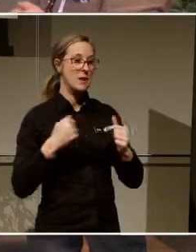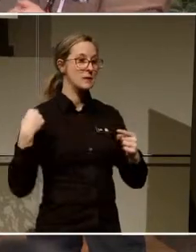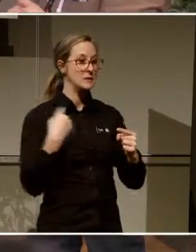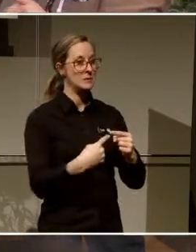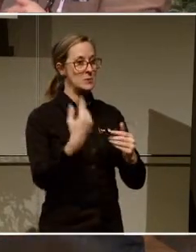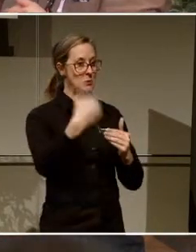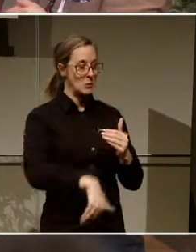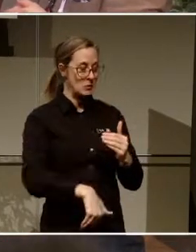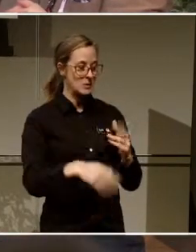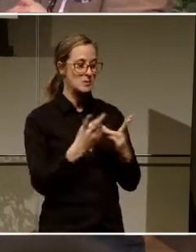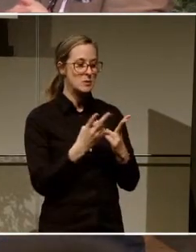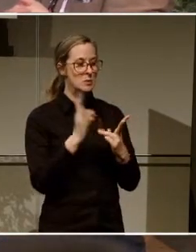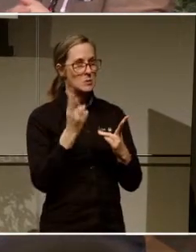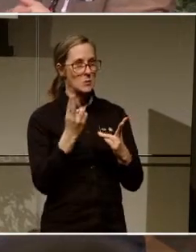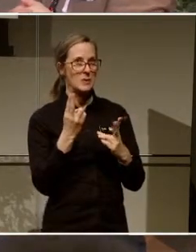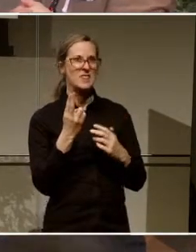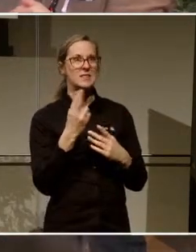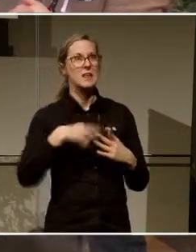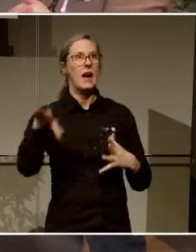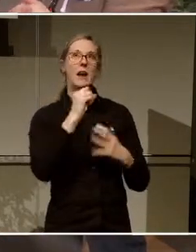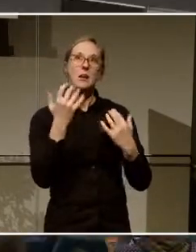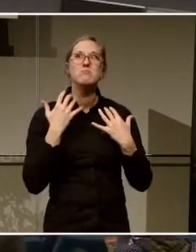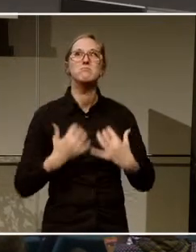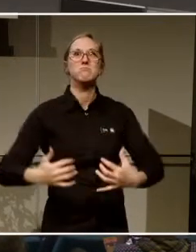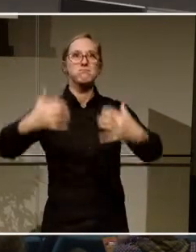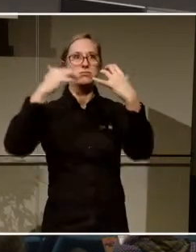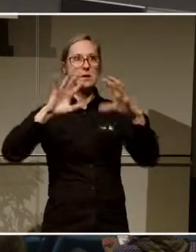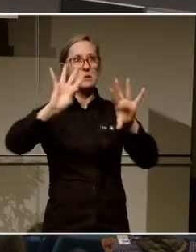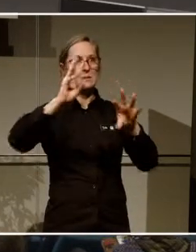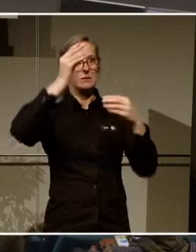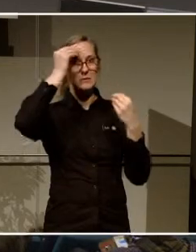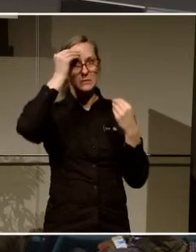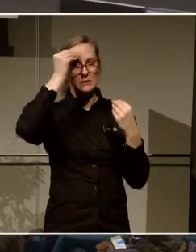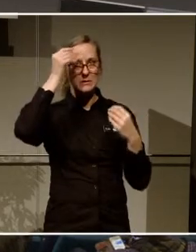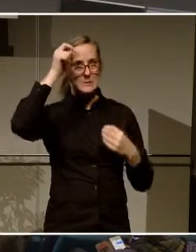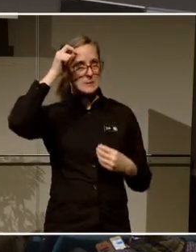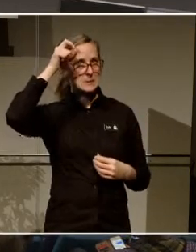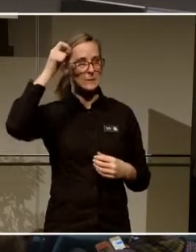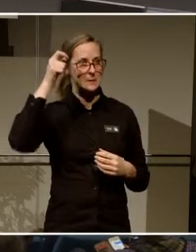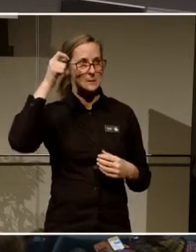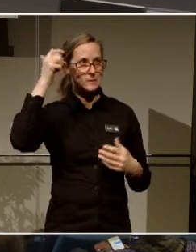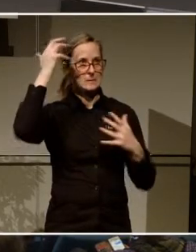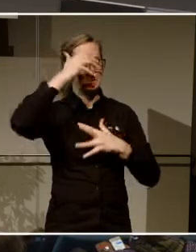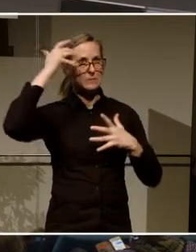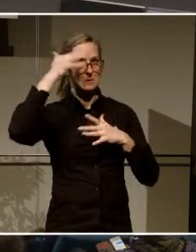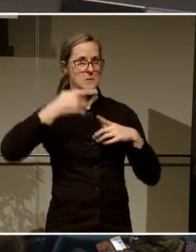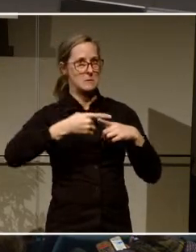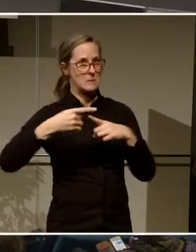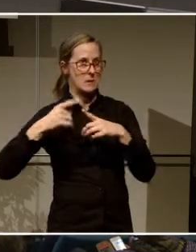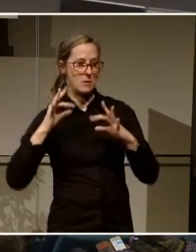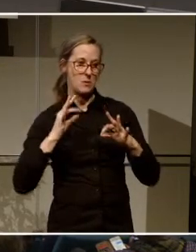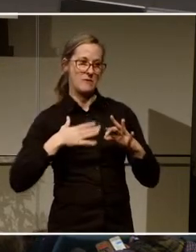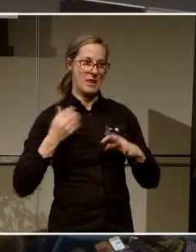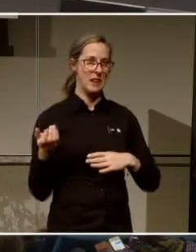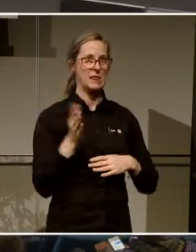om vi säger så här. Nu sitter vi alla här och har fått lite olika tankar om vad vi ska göra eller förändra när vi kommer tillbaka eller